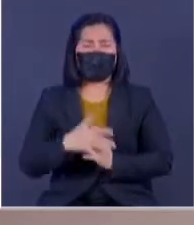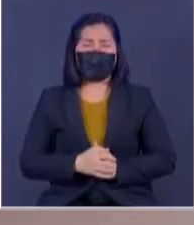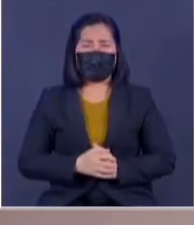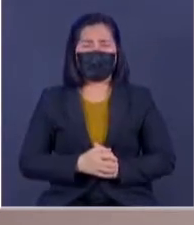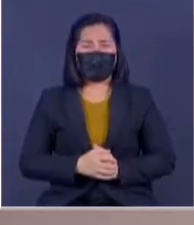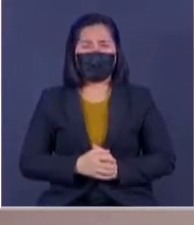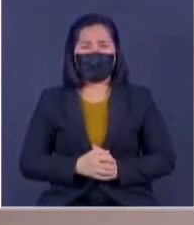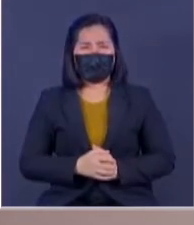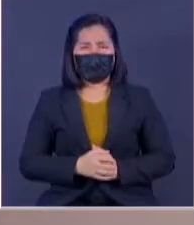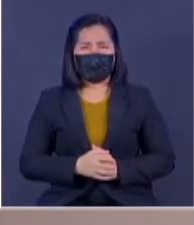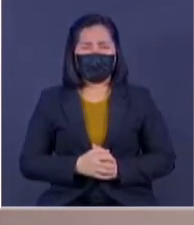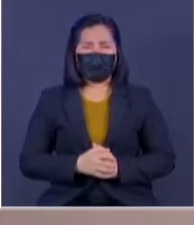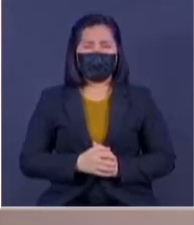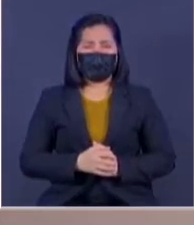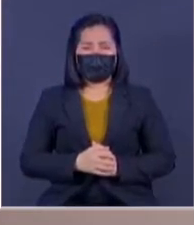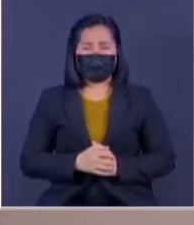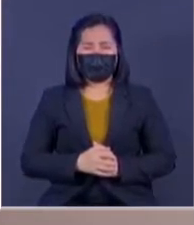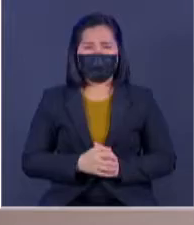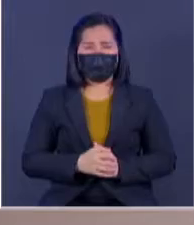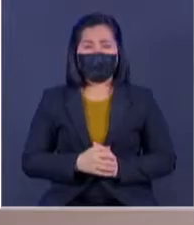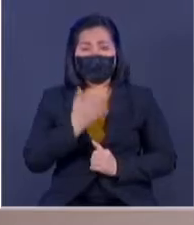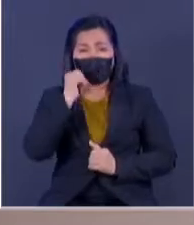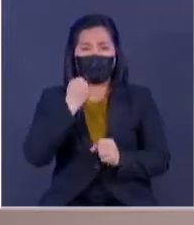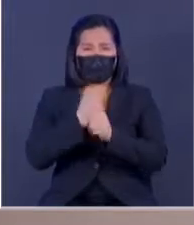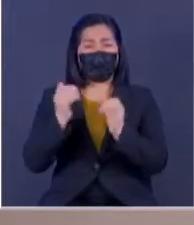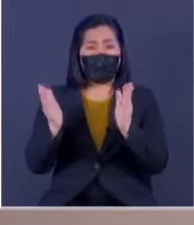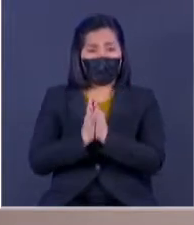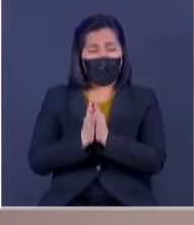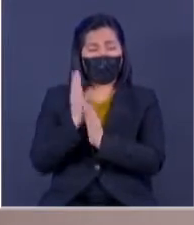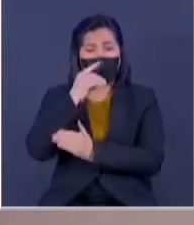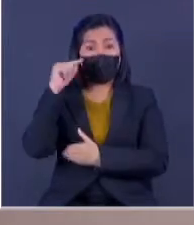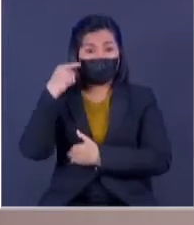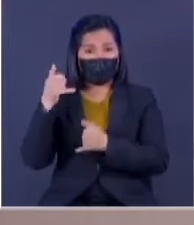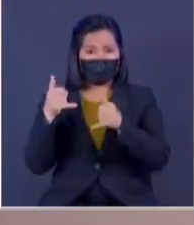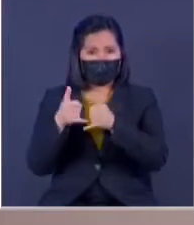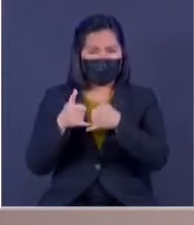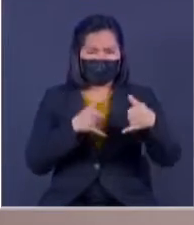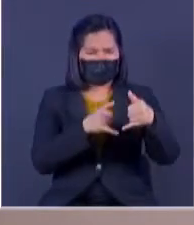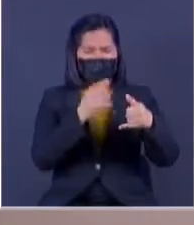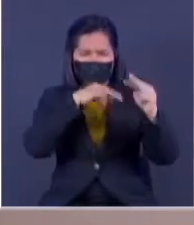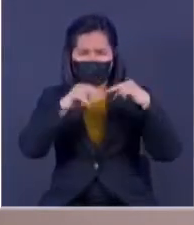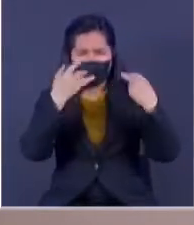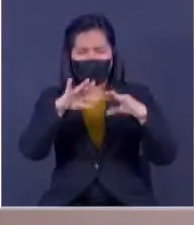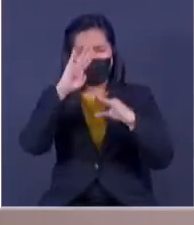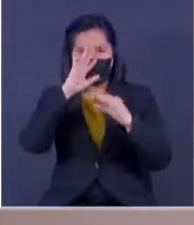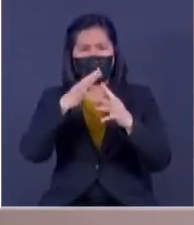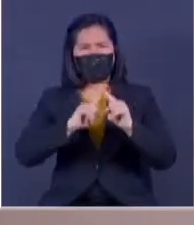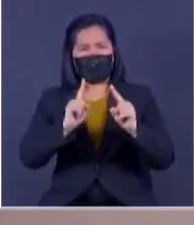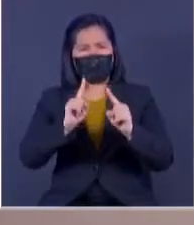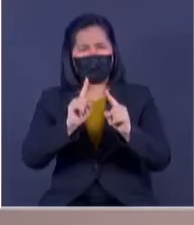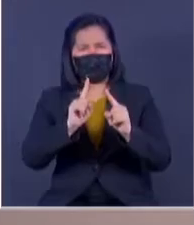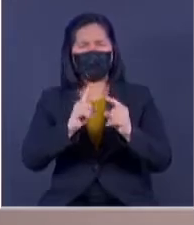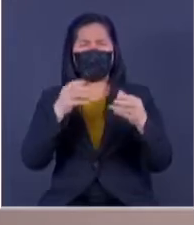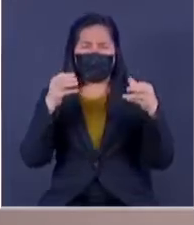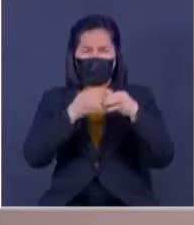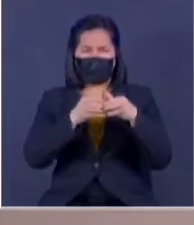จากเพื่อนนักแสดงอย่างคุณแพนเค้กเขมนิดที่ได้มีโอกาสได้ร่วมงานกันก่อนหน้านี้แต่คุณแต้วค่ะก็อยู่ในเกณฑ์ที่มีความเสี่ยงต่ำก็ต